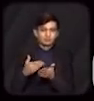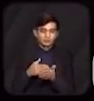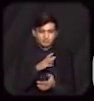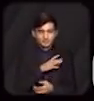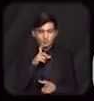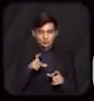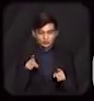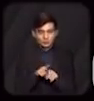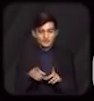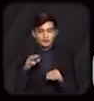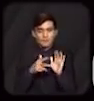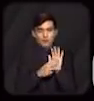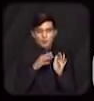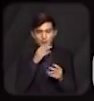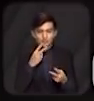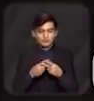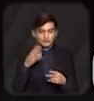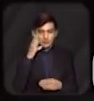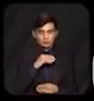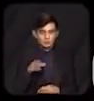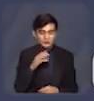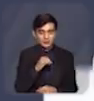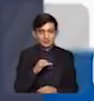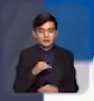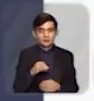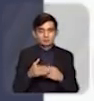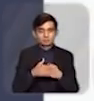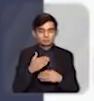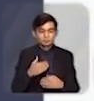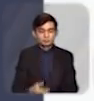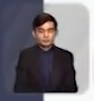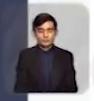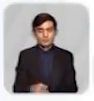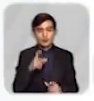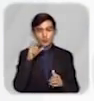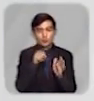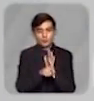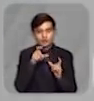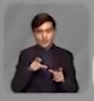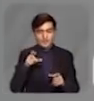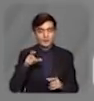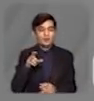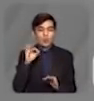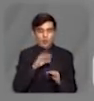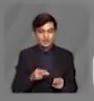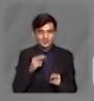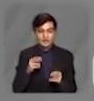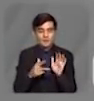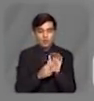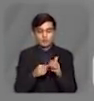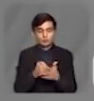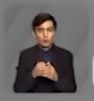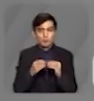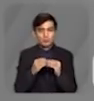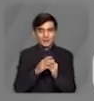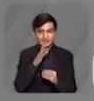баптары бойынша 8 жылға дейін бас бостандығынан айыру жазасы кесілуі мүмкін. Ал адам өлтіру бабы бойынша 8 жылдан 15 жылға